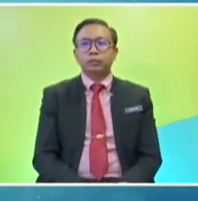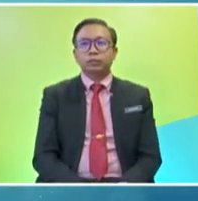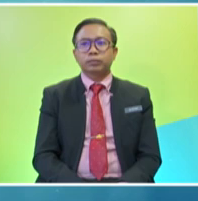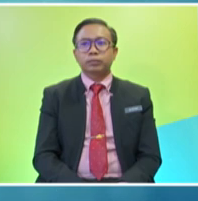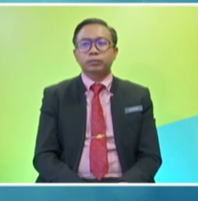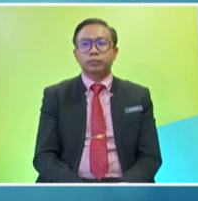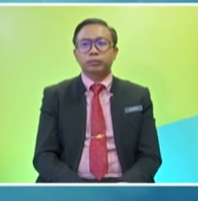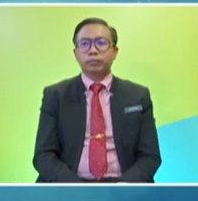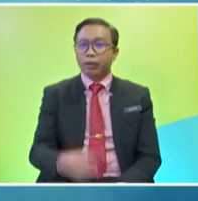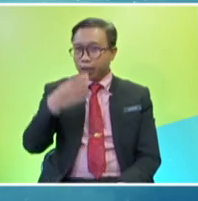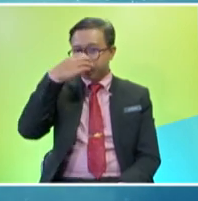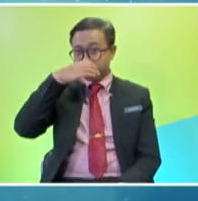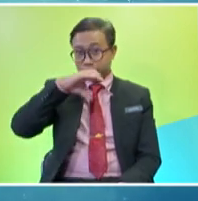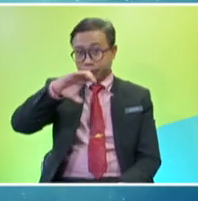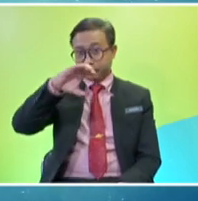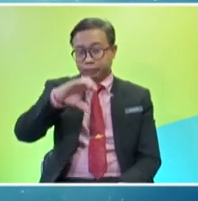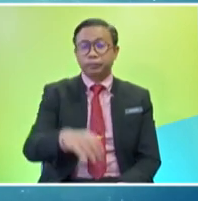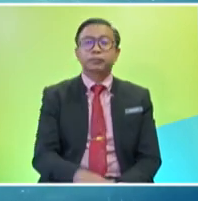gajah juga